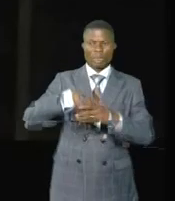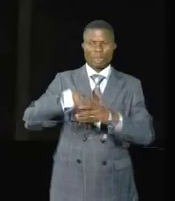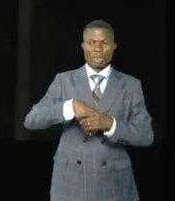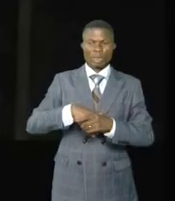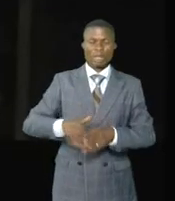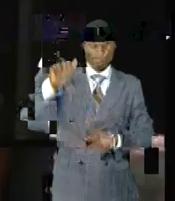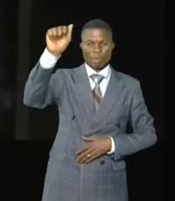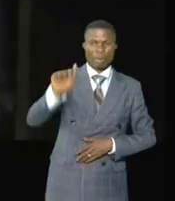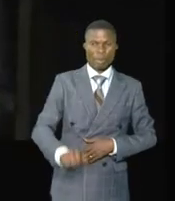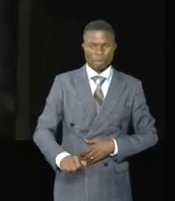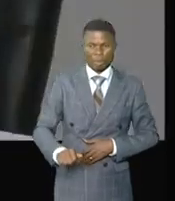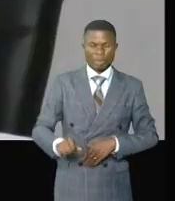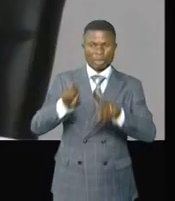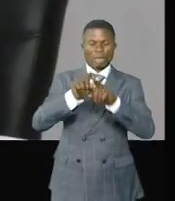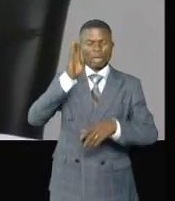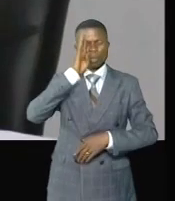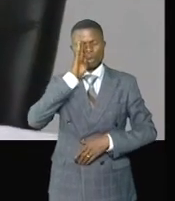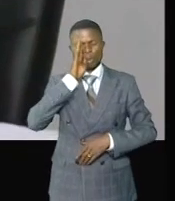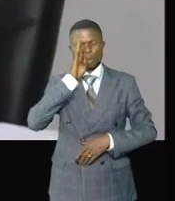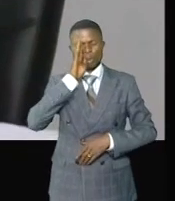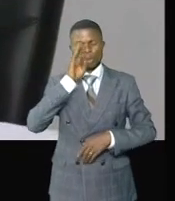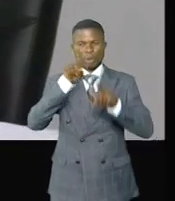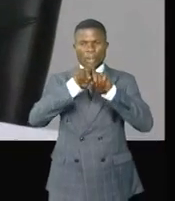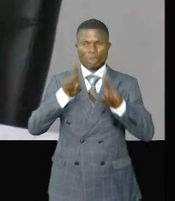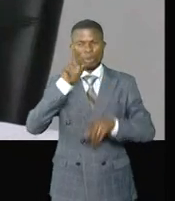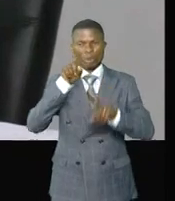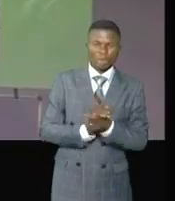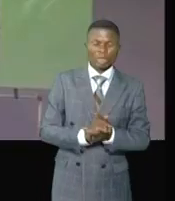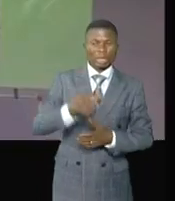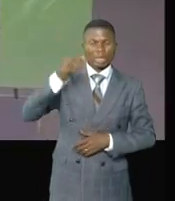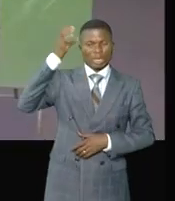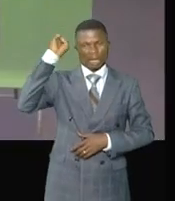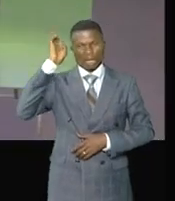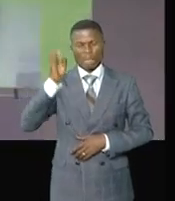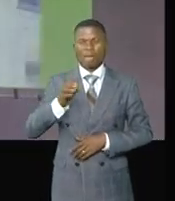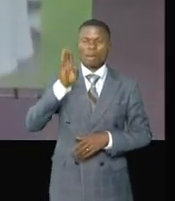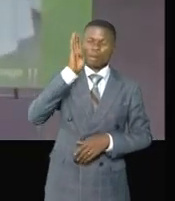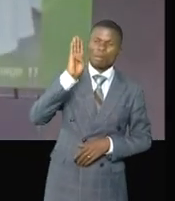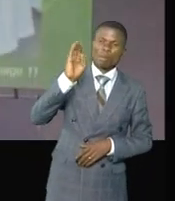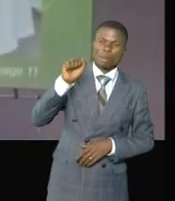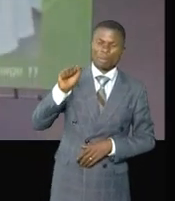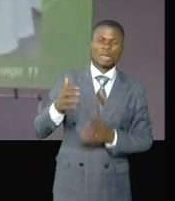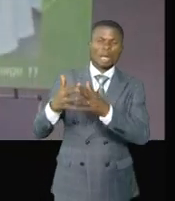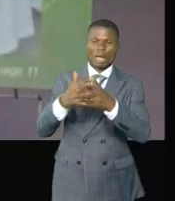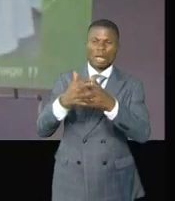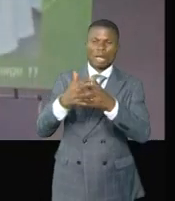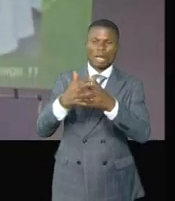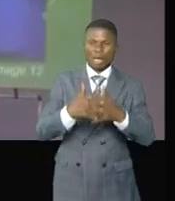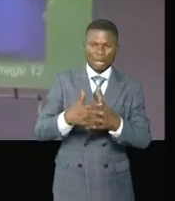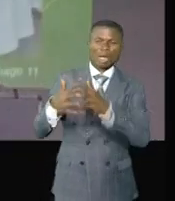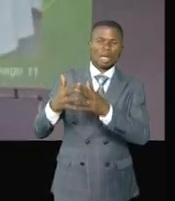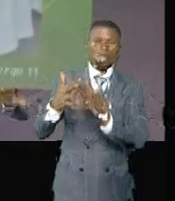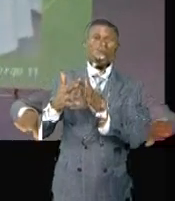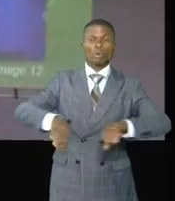Pays-Bas, en Anvers, en Belgique, à Bobo-Dioulasso, au Guinée, au Bénin, aux USA avec le crash du Wall